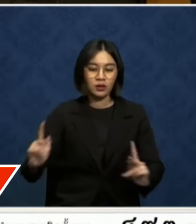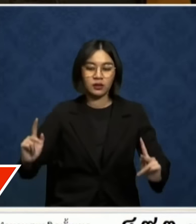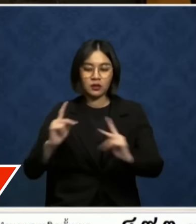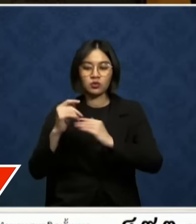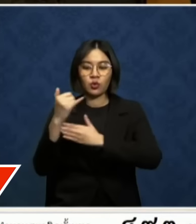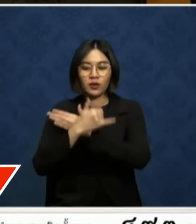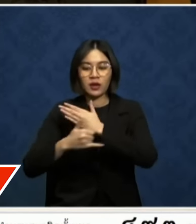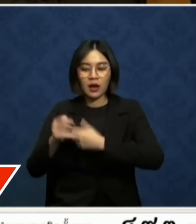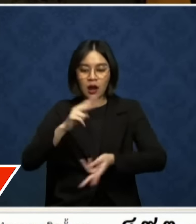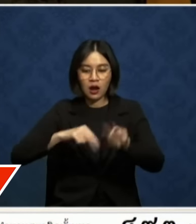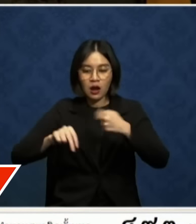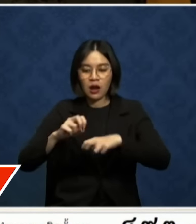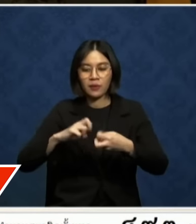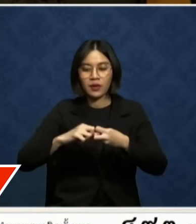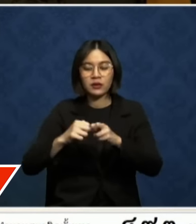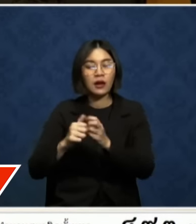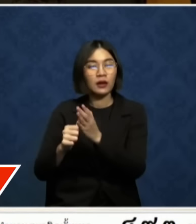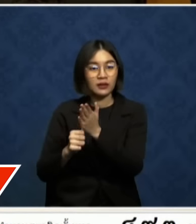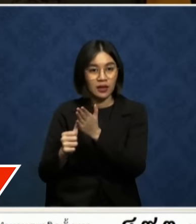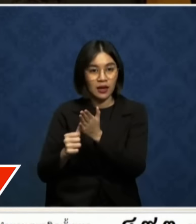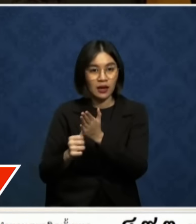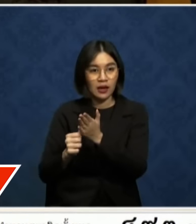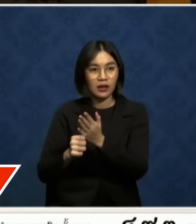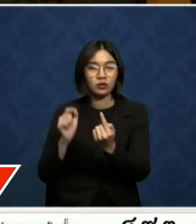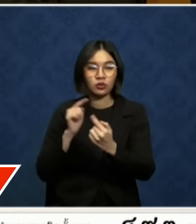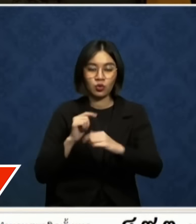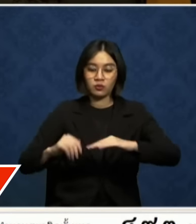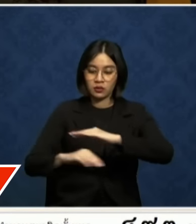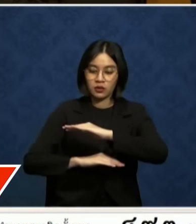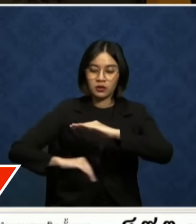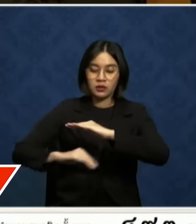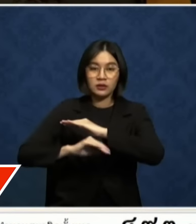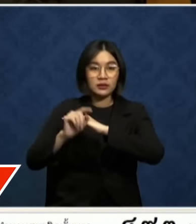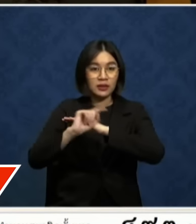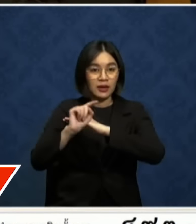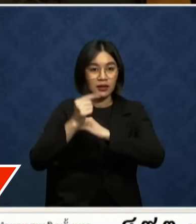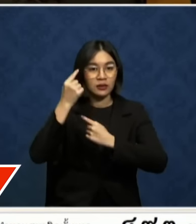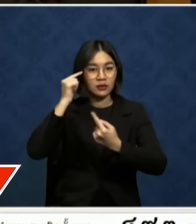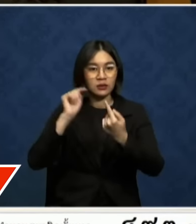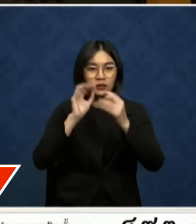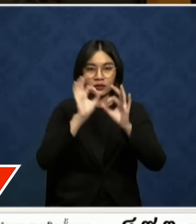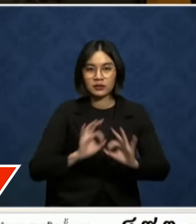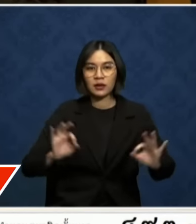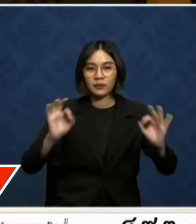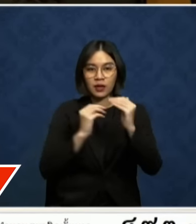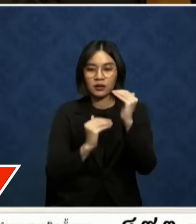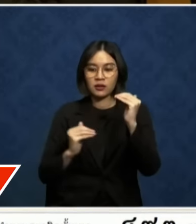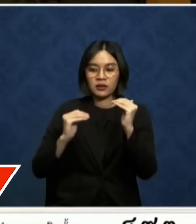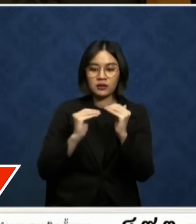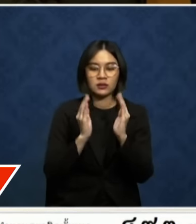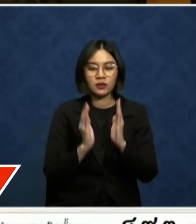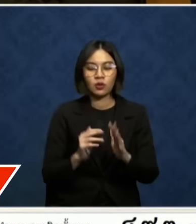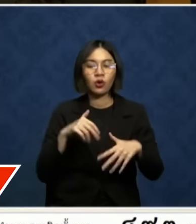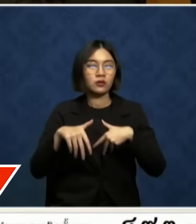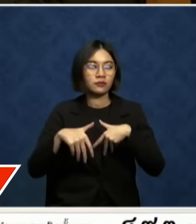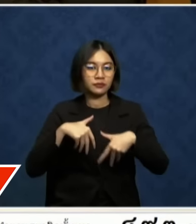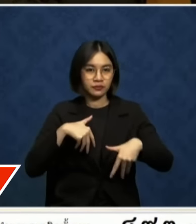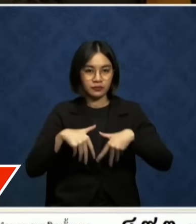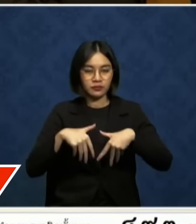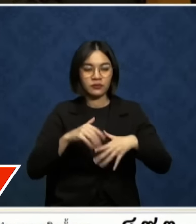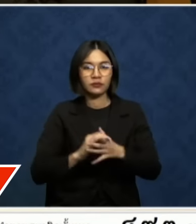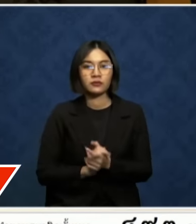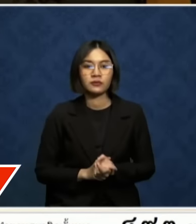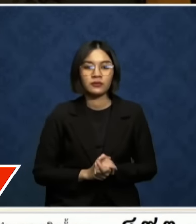ทศจะต้องหาทางออกเรื่องนี้โดยตั้งอยู่บนพื้นฐานว่าเราให้ความสำคัญกับหลักสิทธิมนุษยชนนะครับ